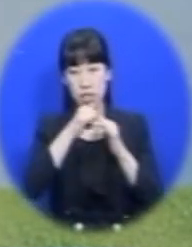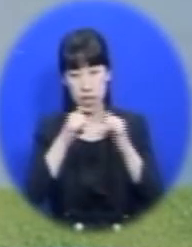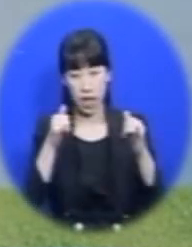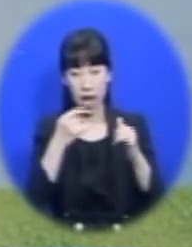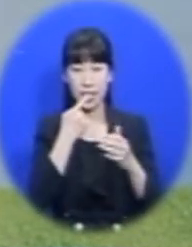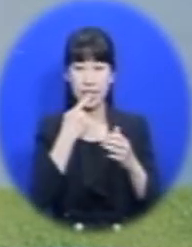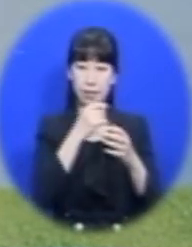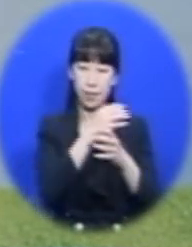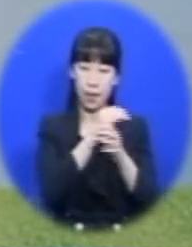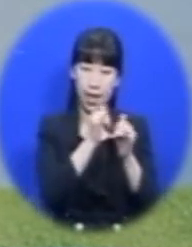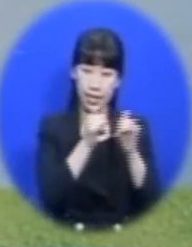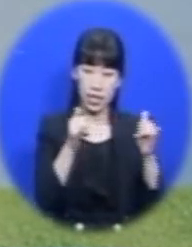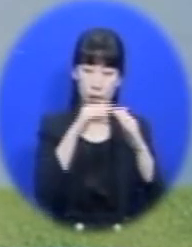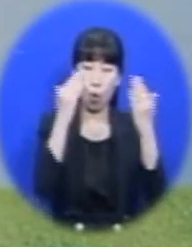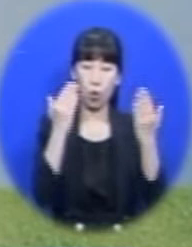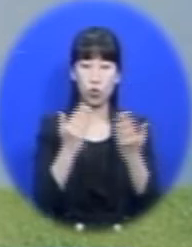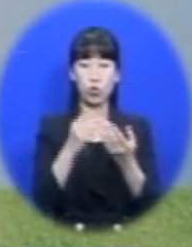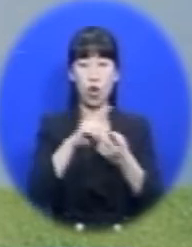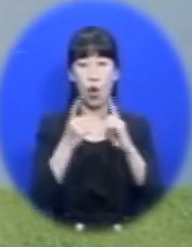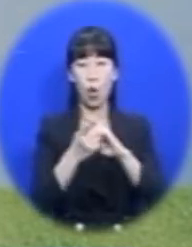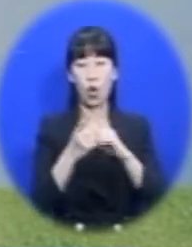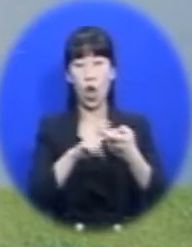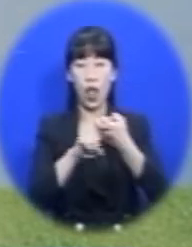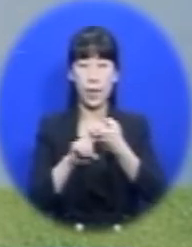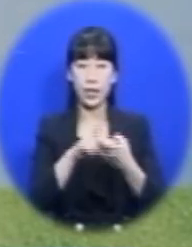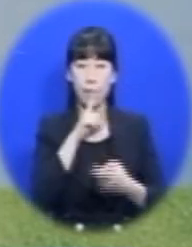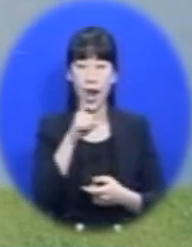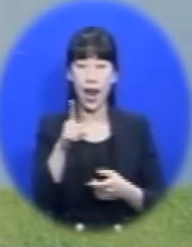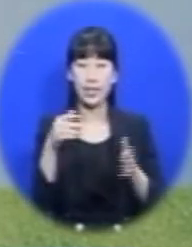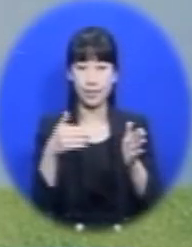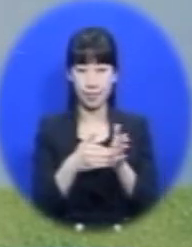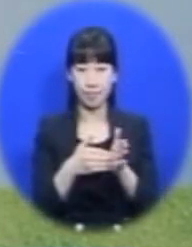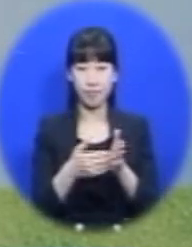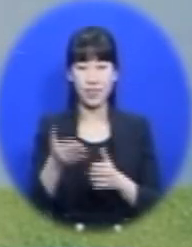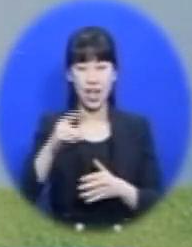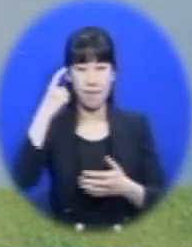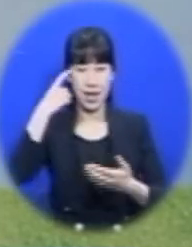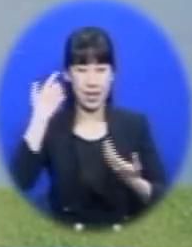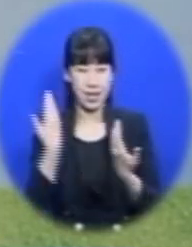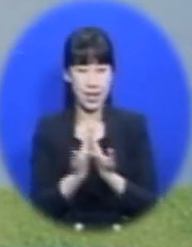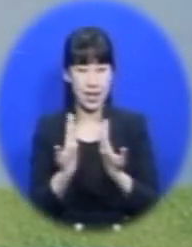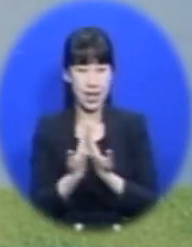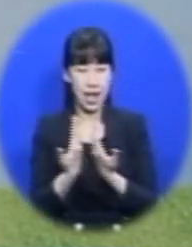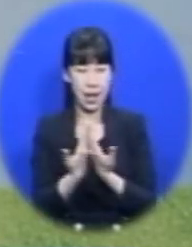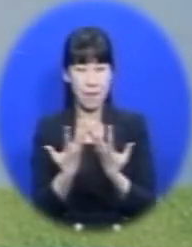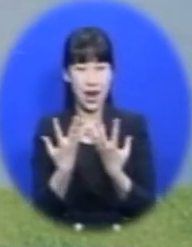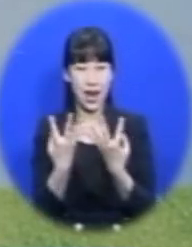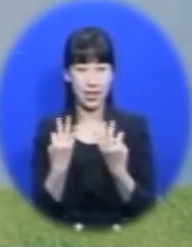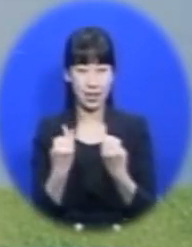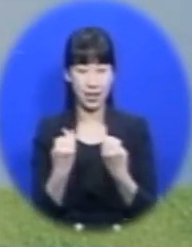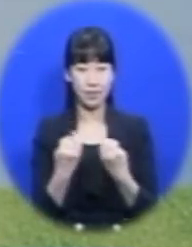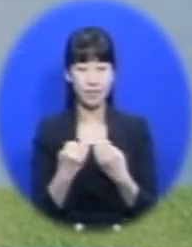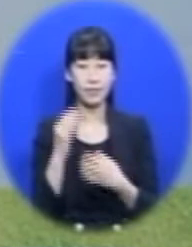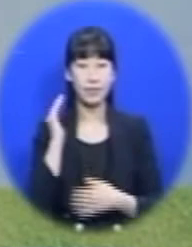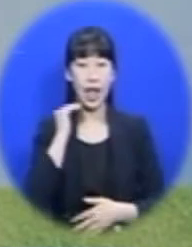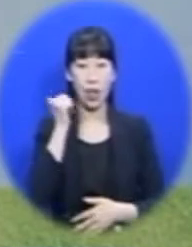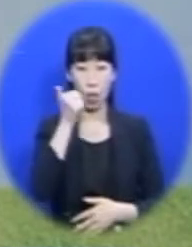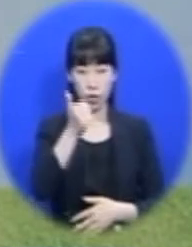진정으로 연합하자 그렇게 호소했을 때 강경파들이 얼마나 반대했는지 모릅니다. 넬슨 만델라는